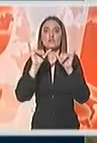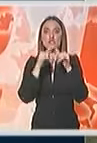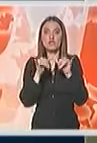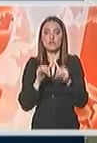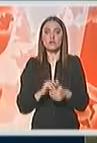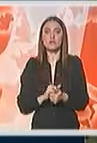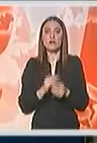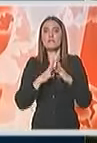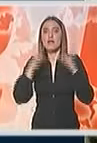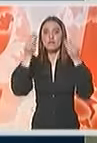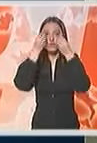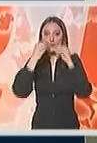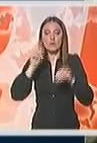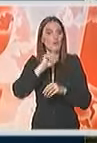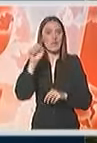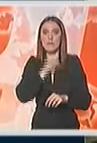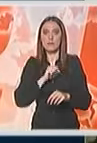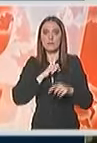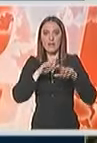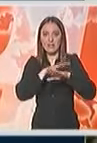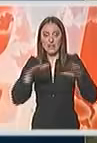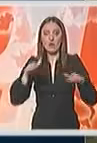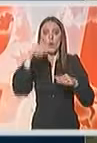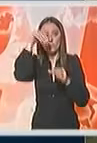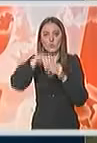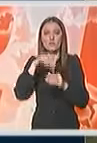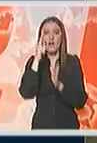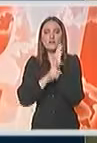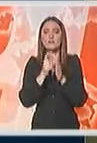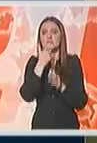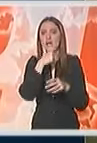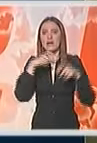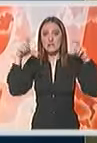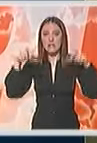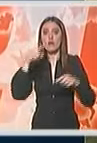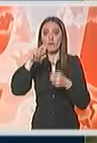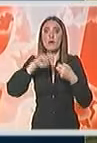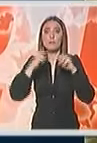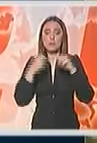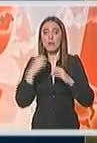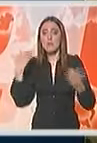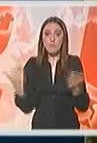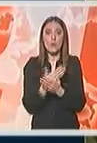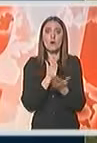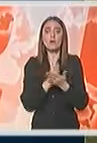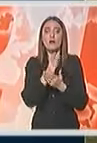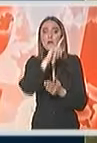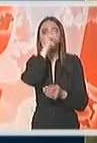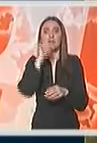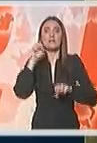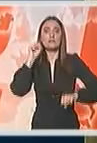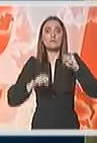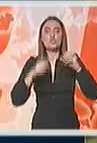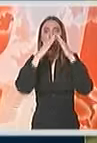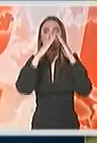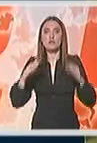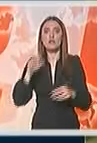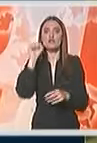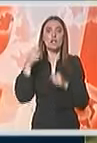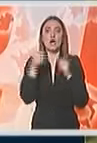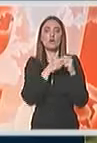četvrtak. Najveću štetu nije pretrpeo teren, već unutrašnjost vremešnog stadiona. Ovi problemi ponovo su pokrenuli pitanje sposobnosti domaćina